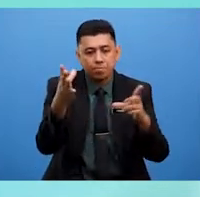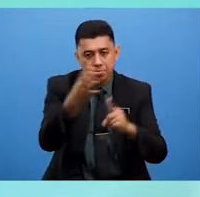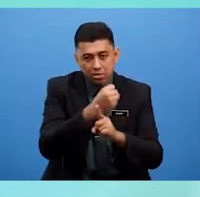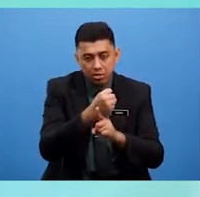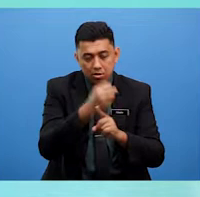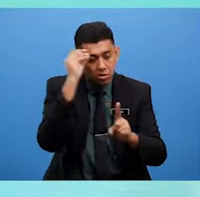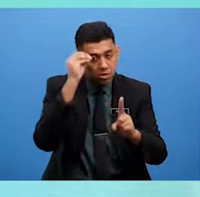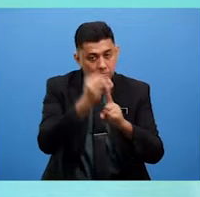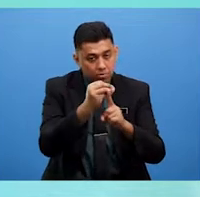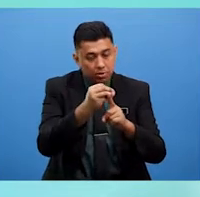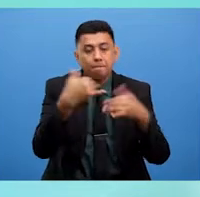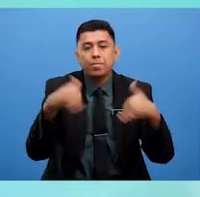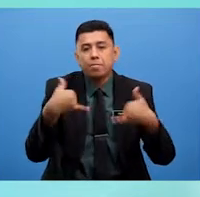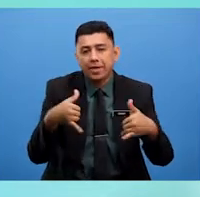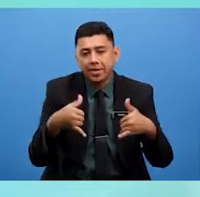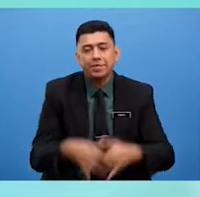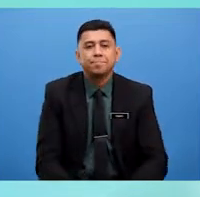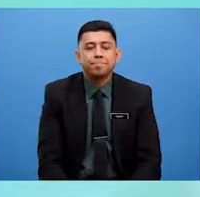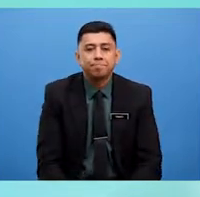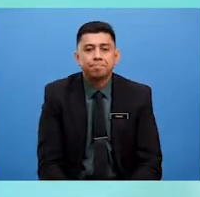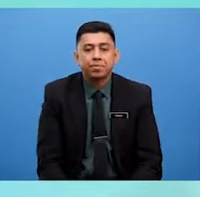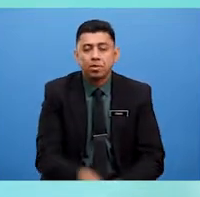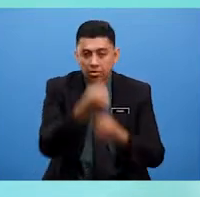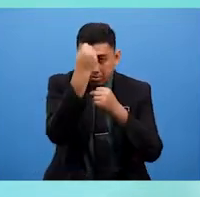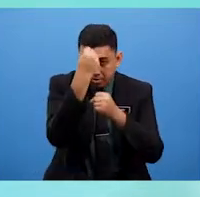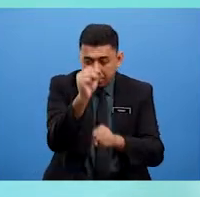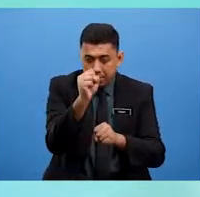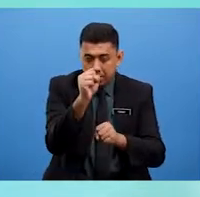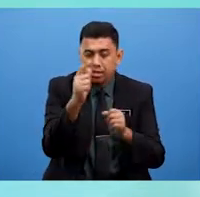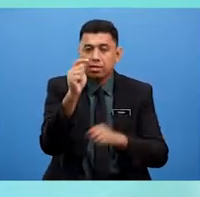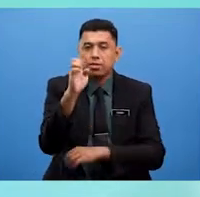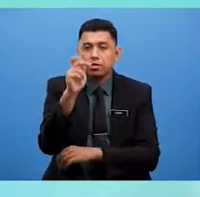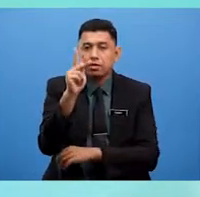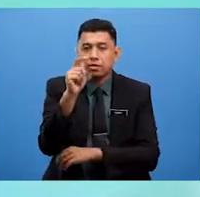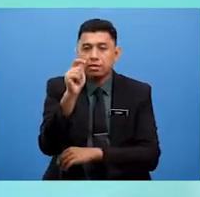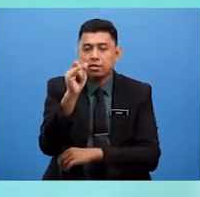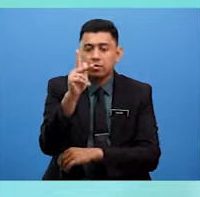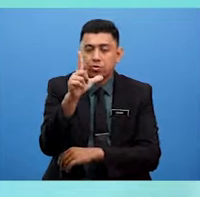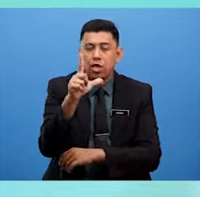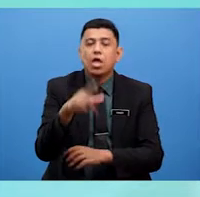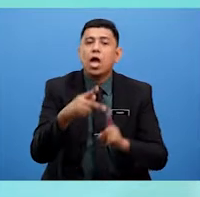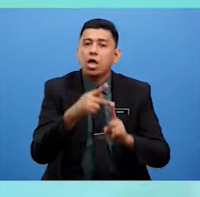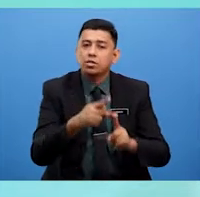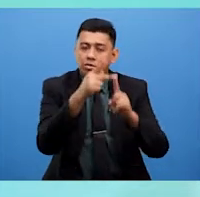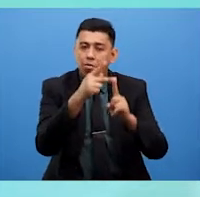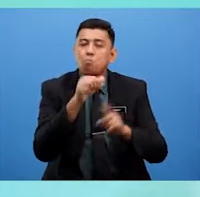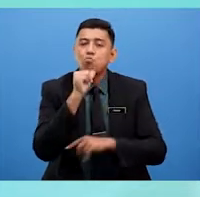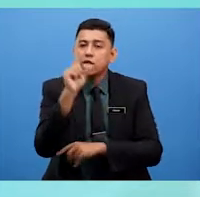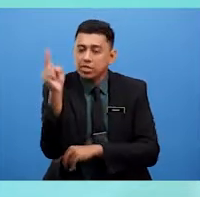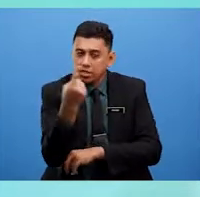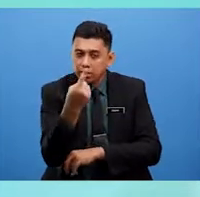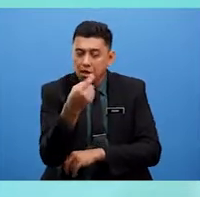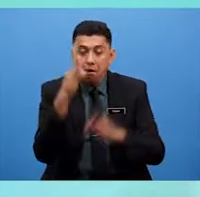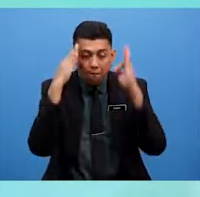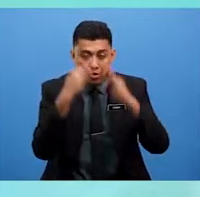mencapai objektif sesuatu permainan. Persediaan taktikal ialah latihan persediaan yang khusus bukan sahaja